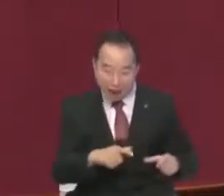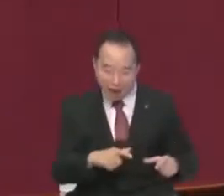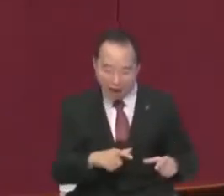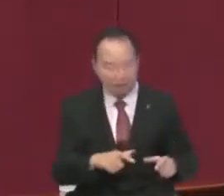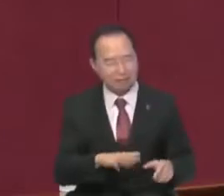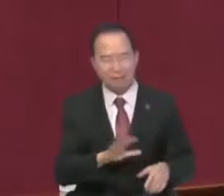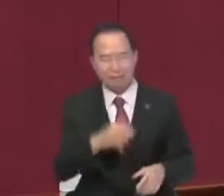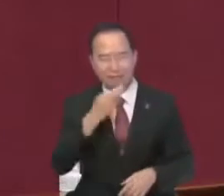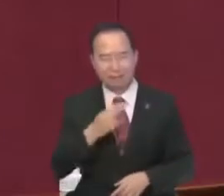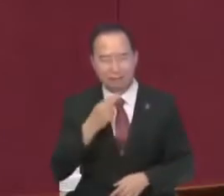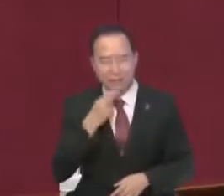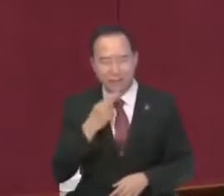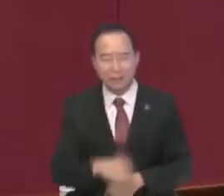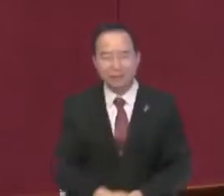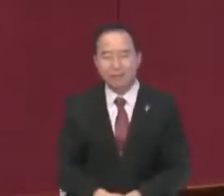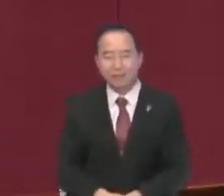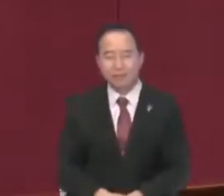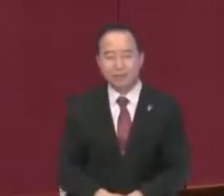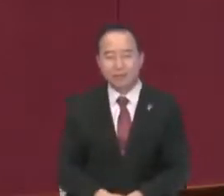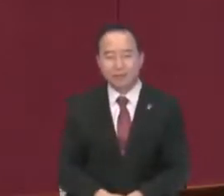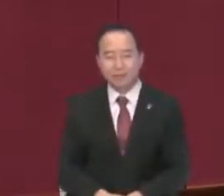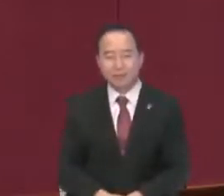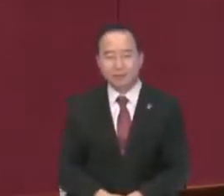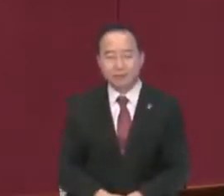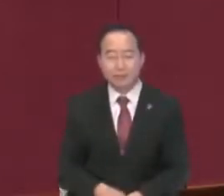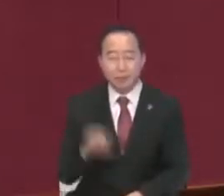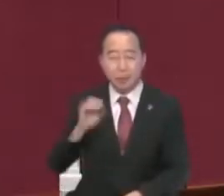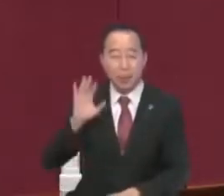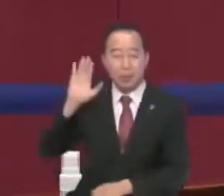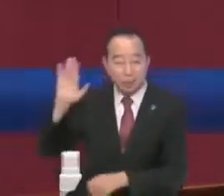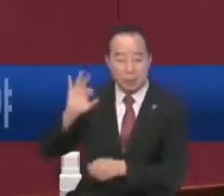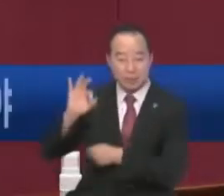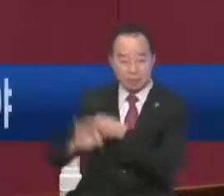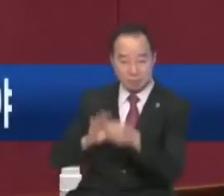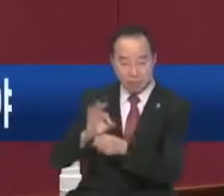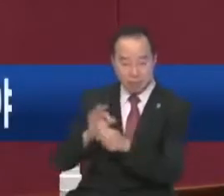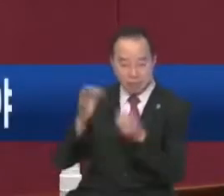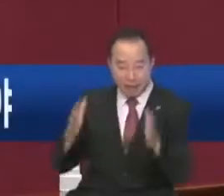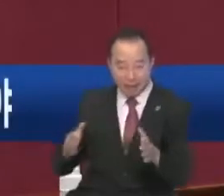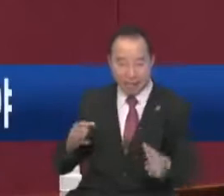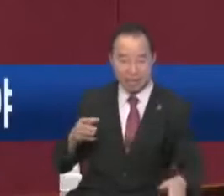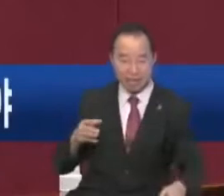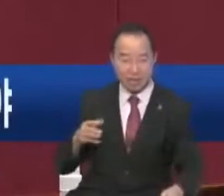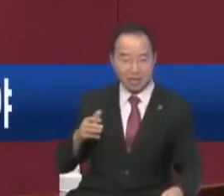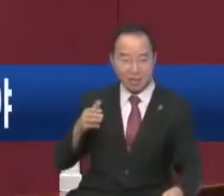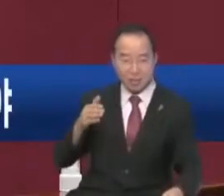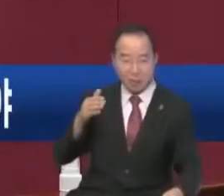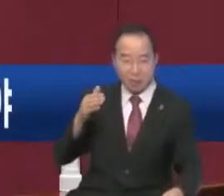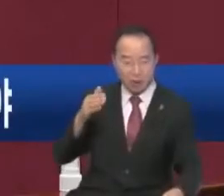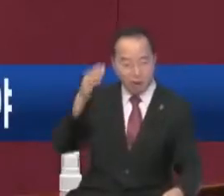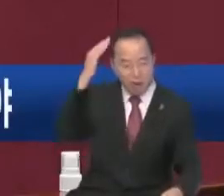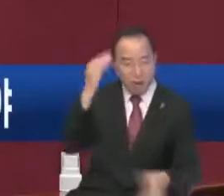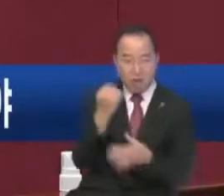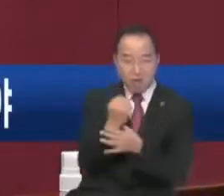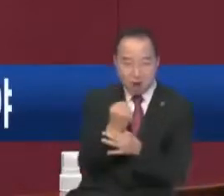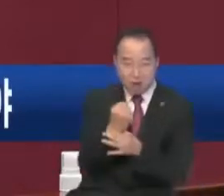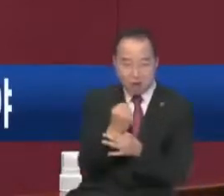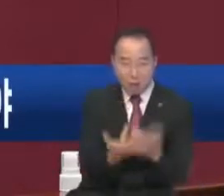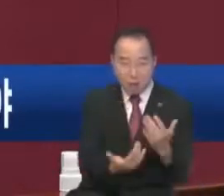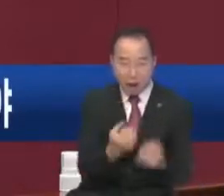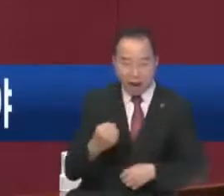것입니다. 또 10년 안에 석탄화력발전소 가동을 중지하고 우리가 쓰는 전기